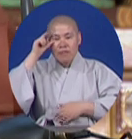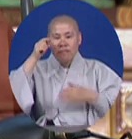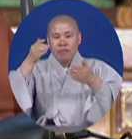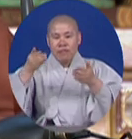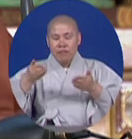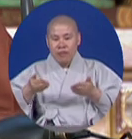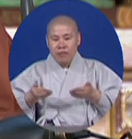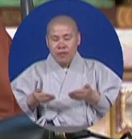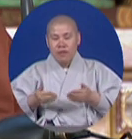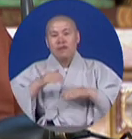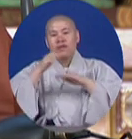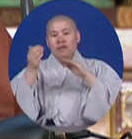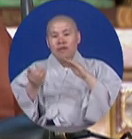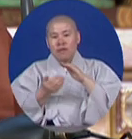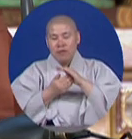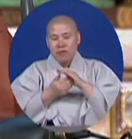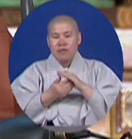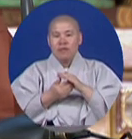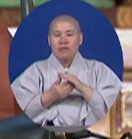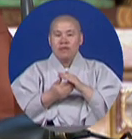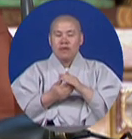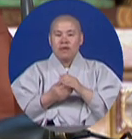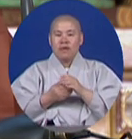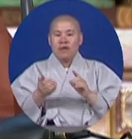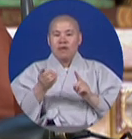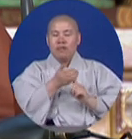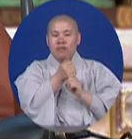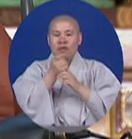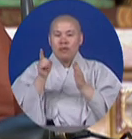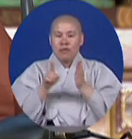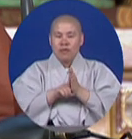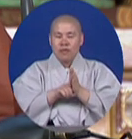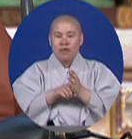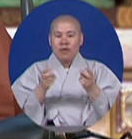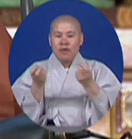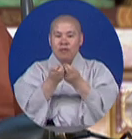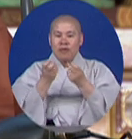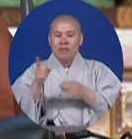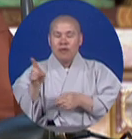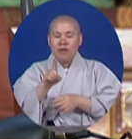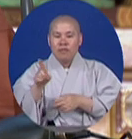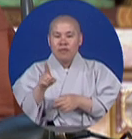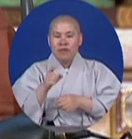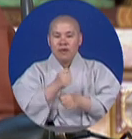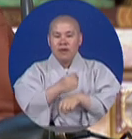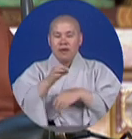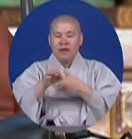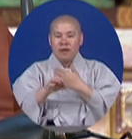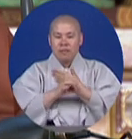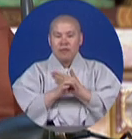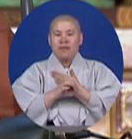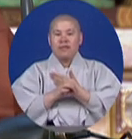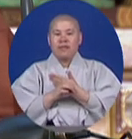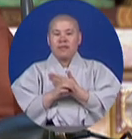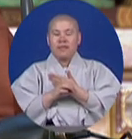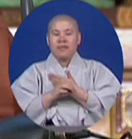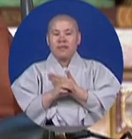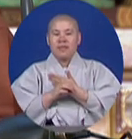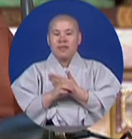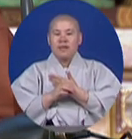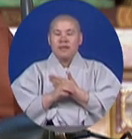불교인데 깨닫는 거죠. 어떻게 깨닫는 건가? 깨닫는 거라고는 건 이런 겁니다.